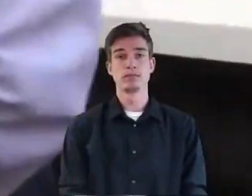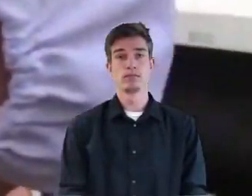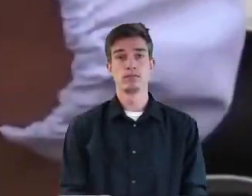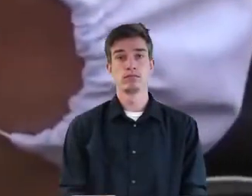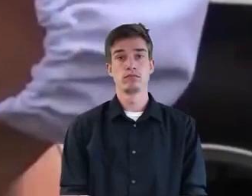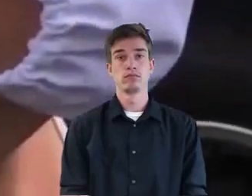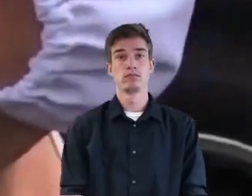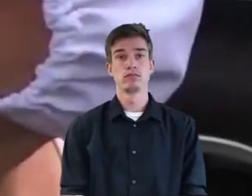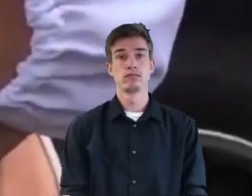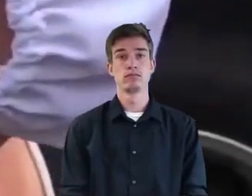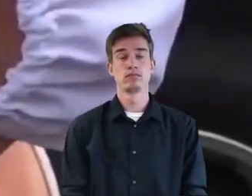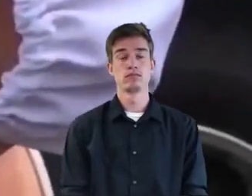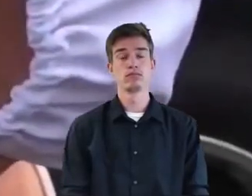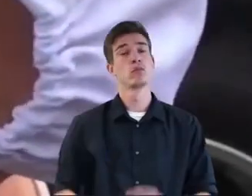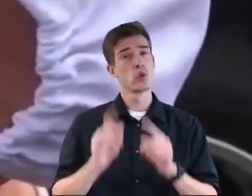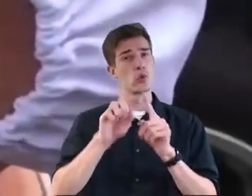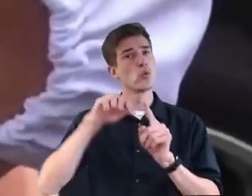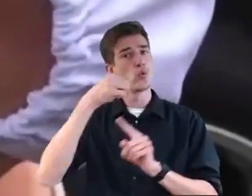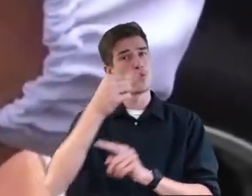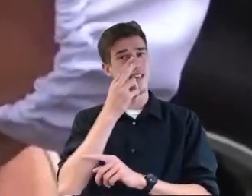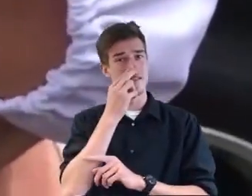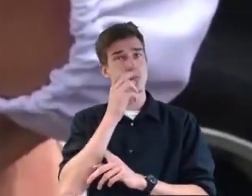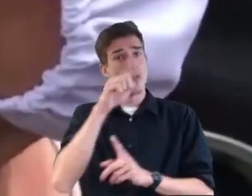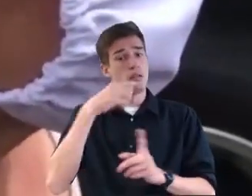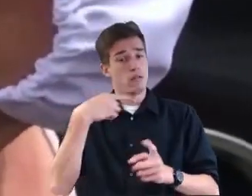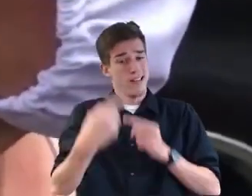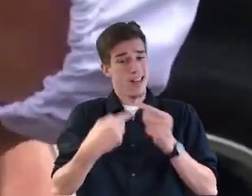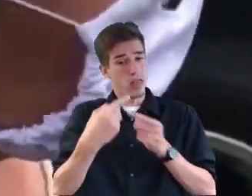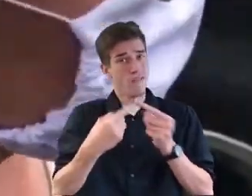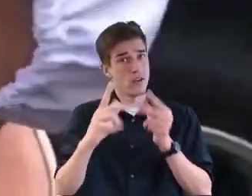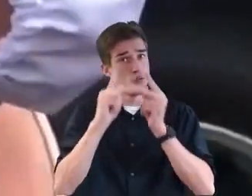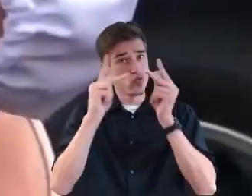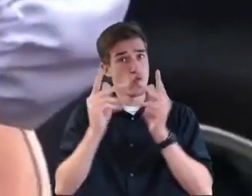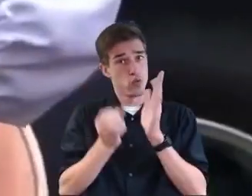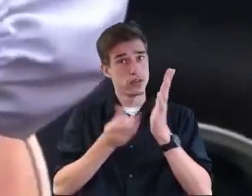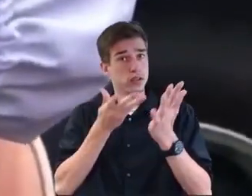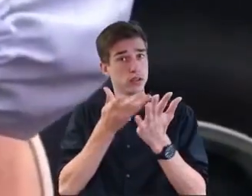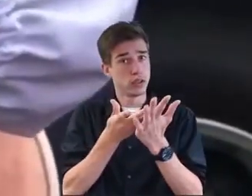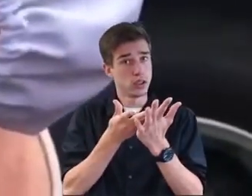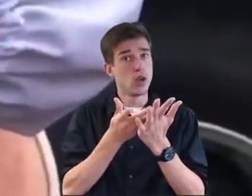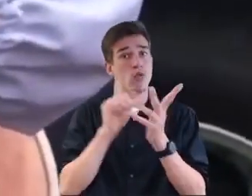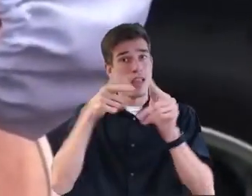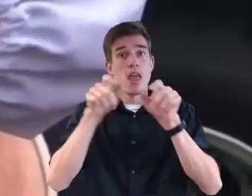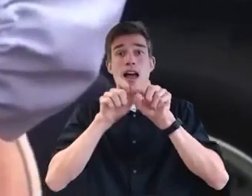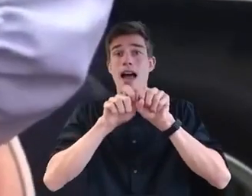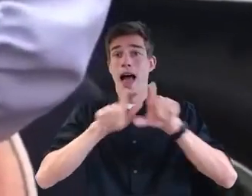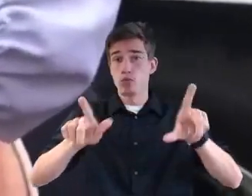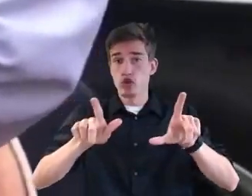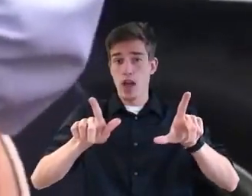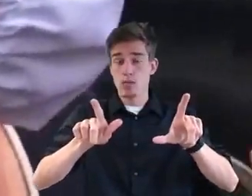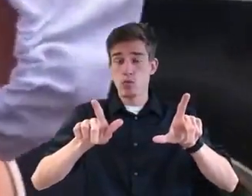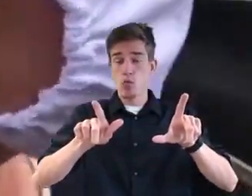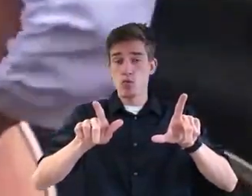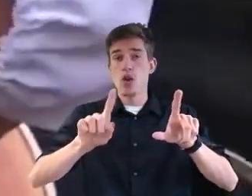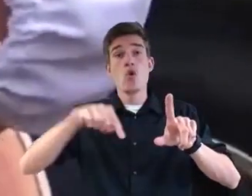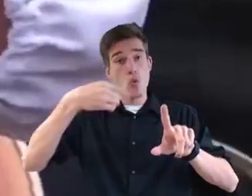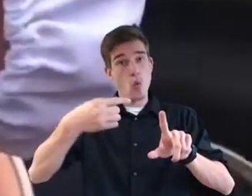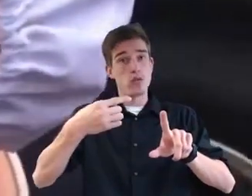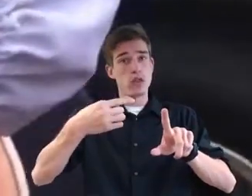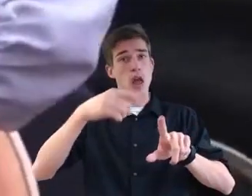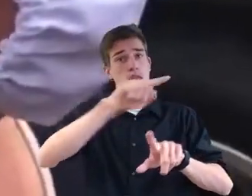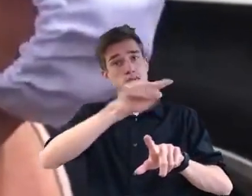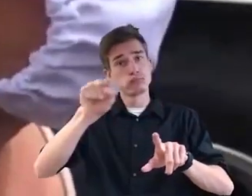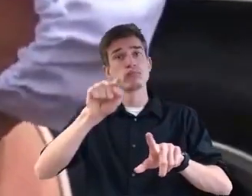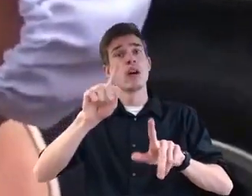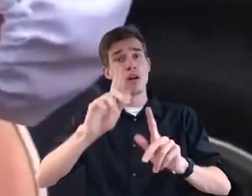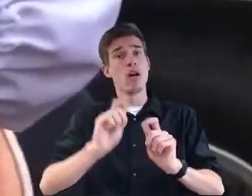Und dann im Grunde genommen ist es entwickelt worden. Es wird ja ausgeschrieben und dann haben Sie einen ja, Auftragnehmer,